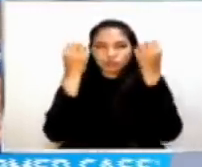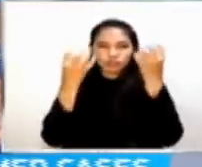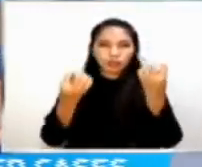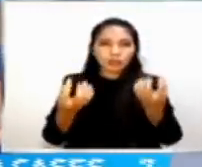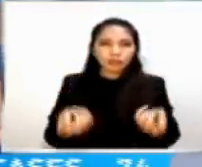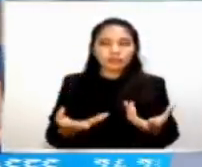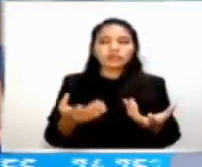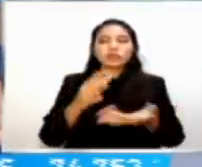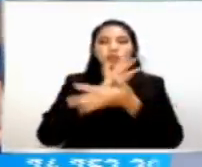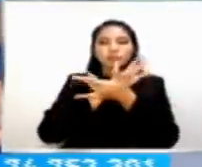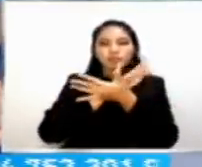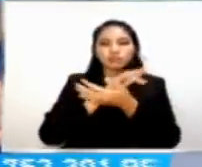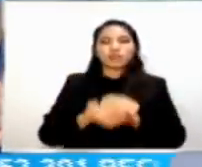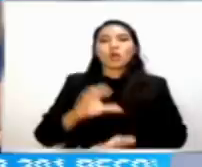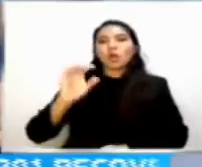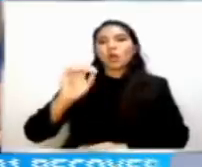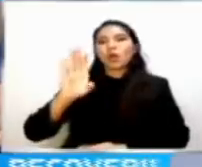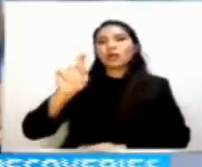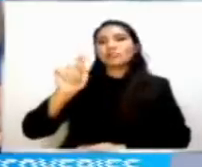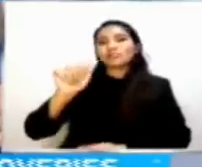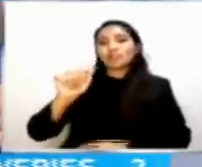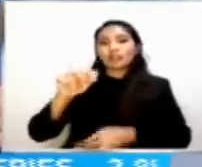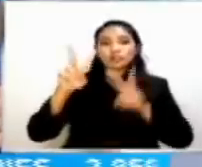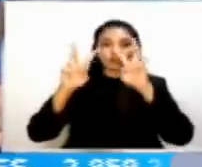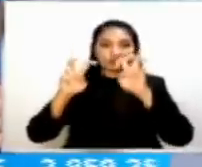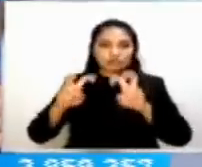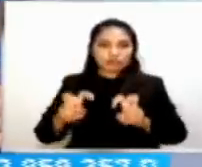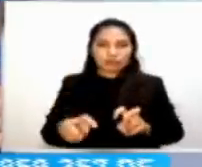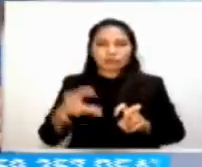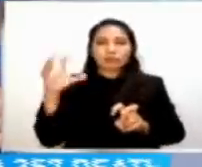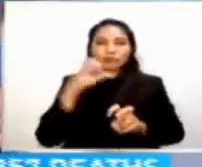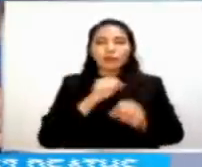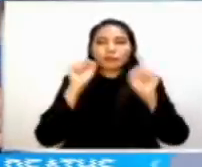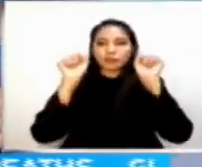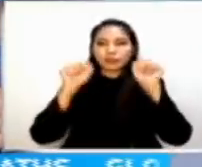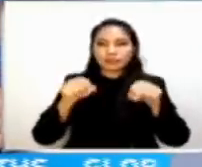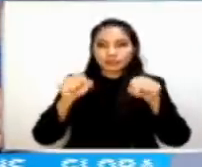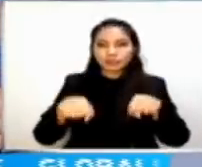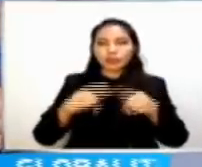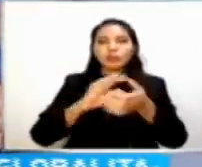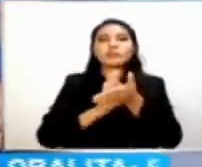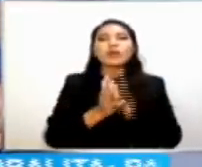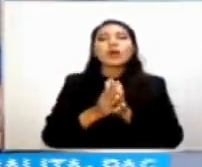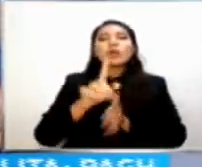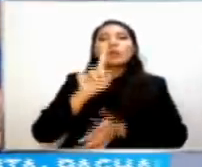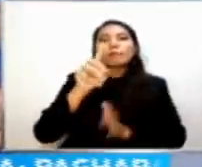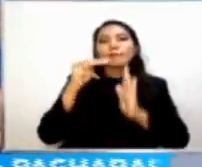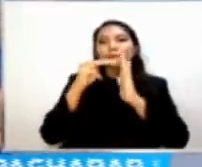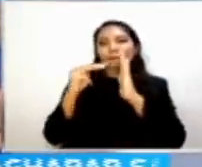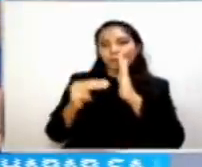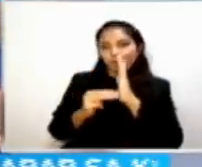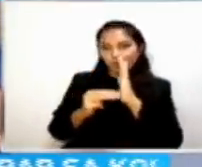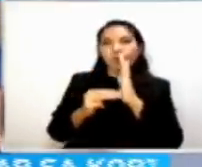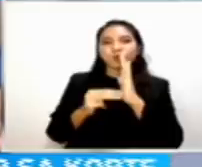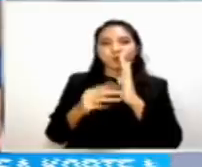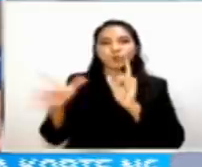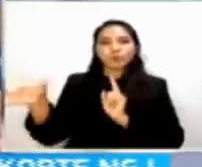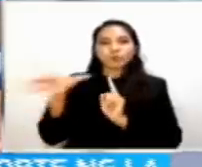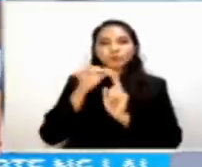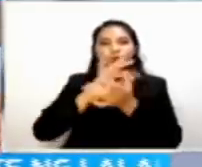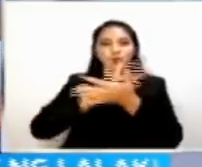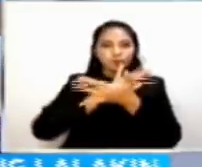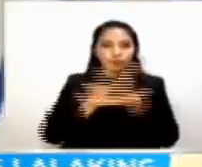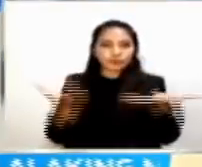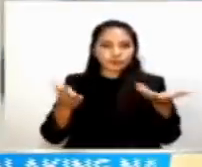ng OCTA Research, posible pang lumobo sa 1 milyon ang COVID cases sa bansa bago matapos ang Abril. Narito po ang aking